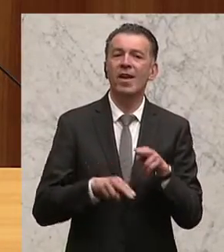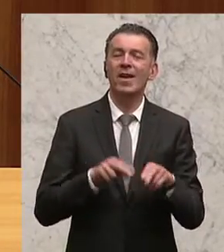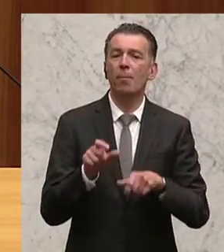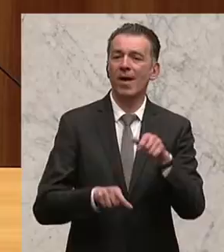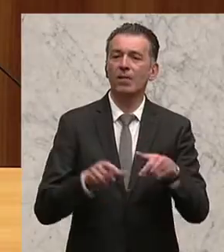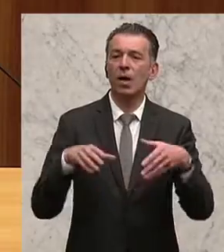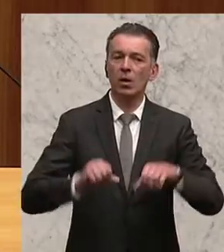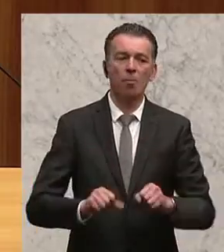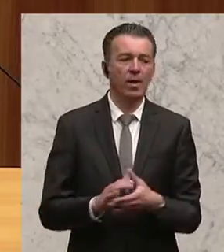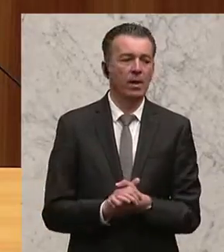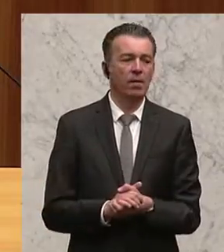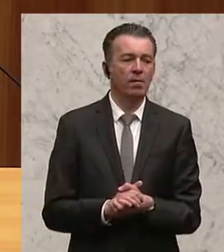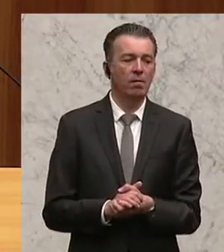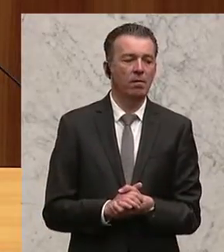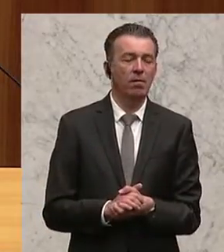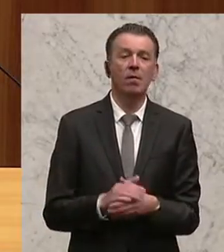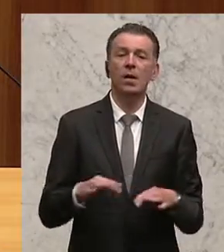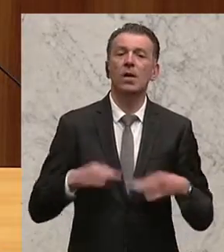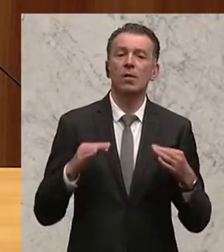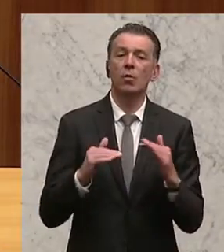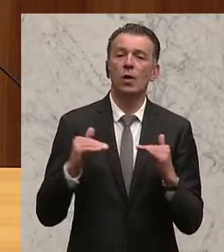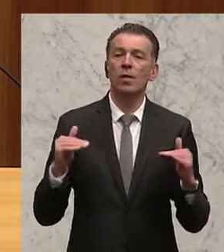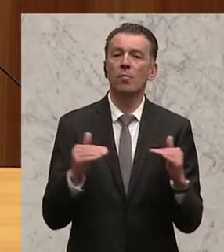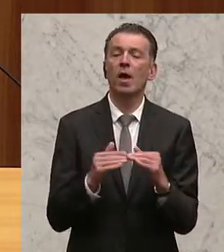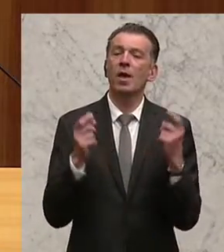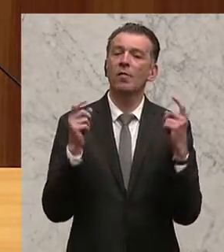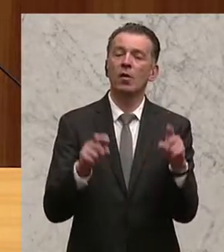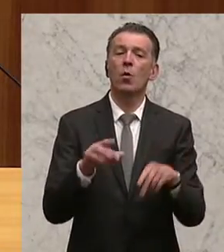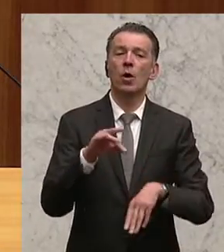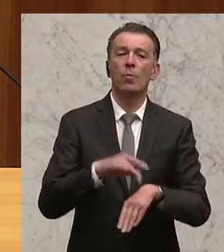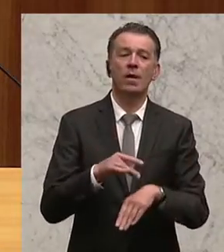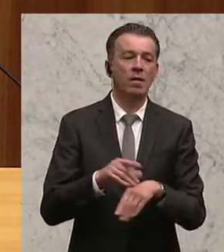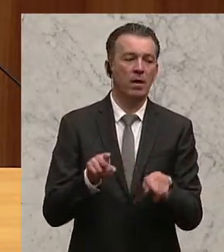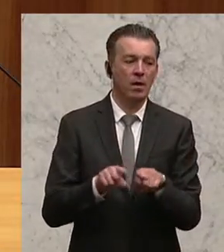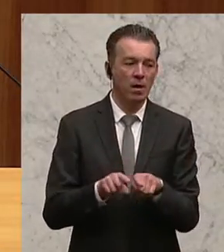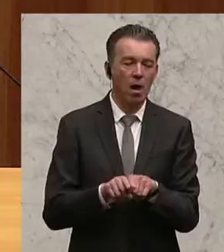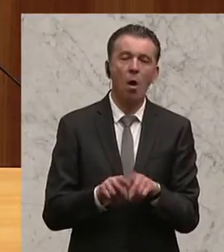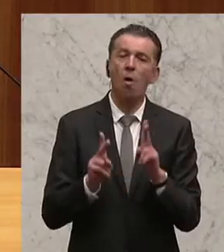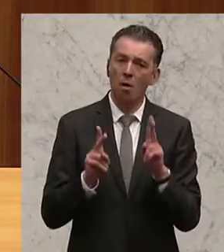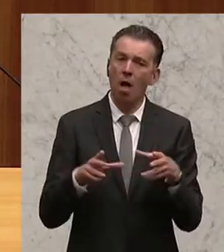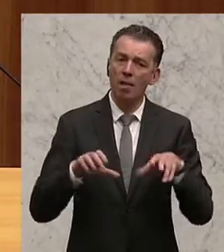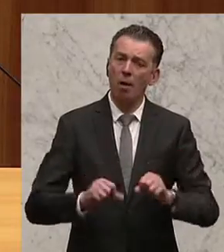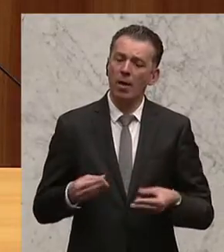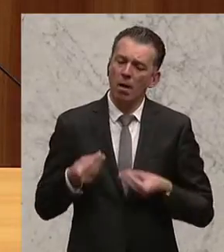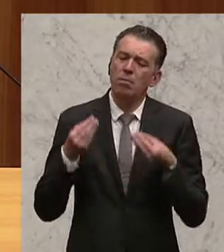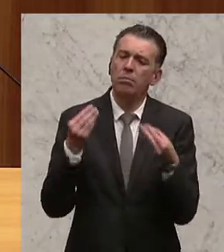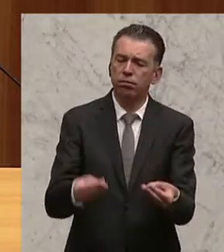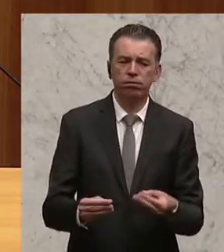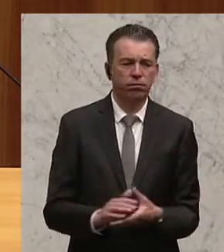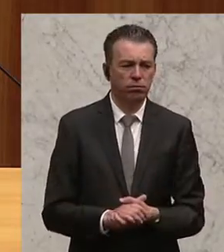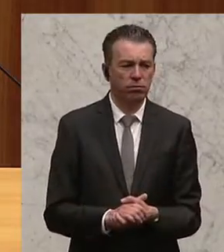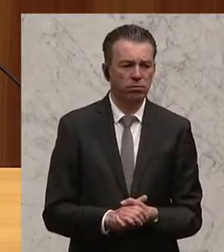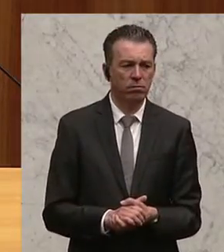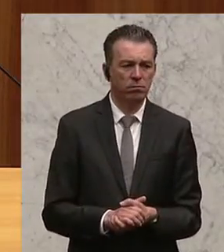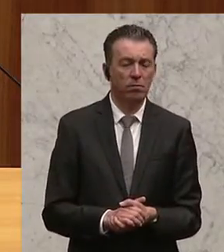Pflegepersonal hat, dass sie diese Kompetenzen im Gesundheitswesen und in der Versorgung von Patientinnen auch einbringen können. Wir liegen auch